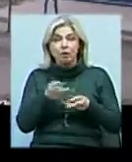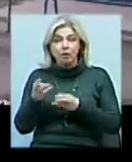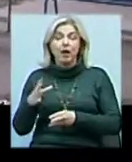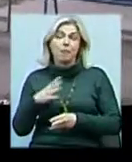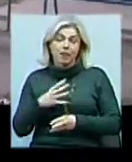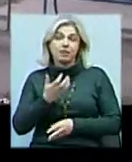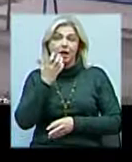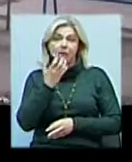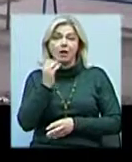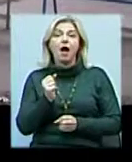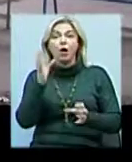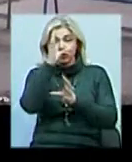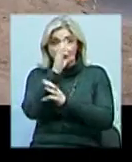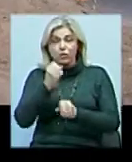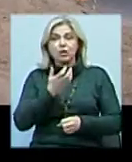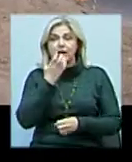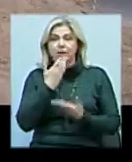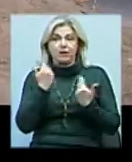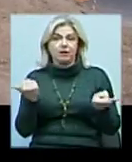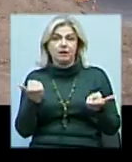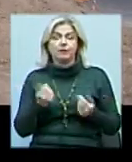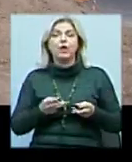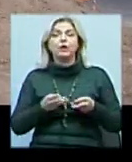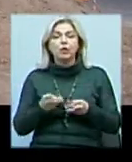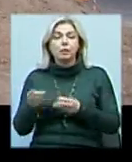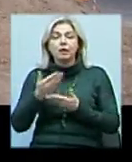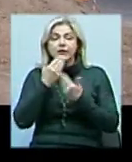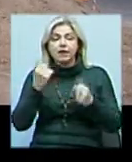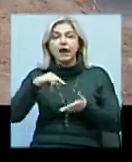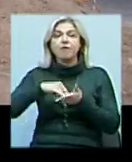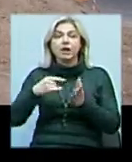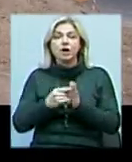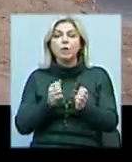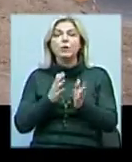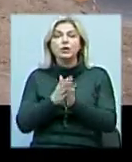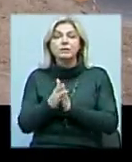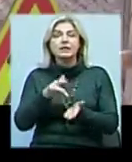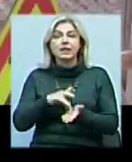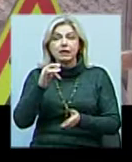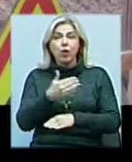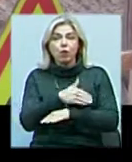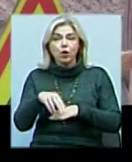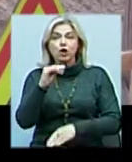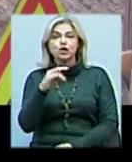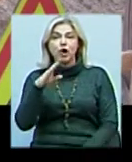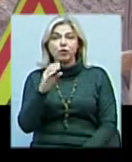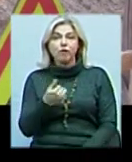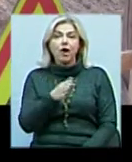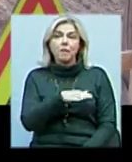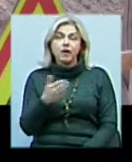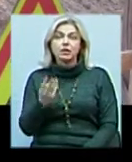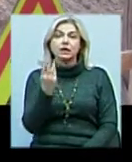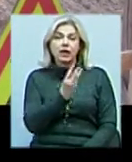тепло. А зночі тепла немає. Опалення відсутнє в квадраті проспект Центральний, вулиця Чкалова, між 3 та 6